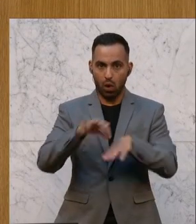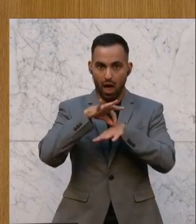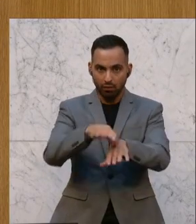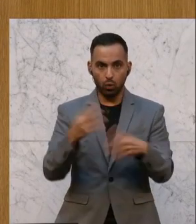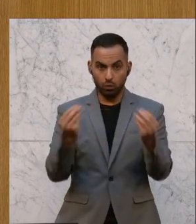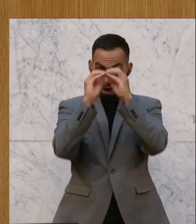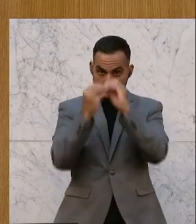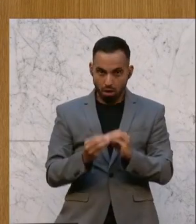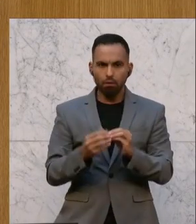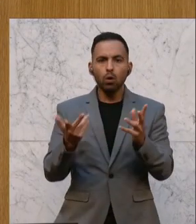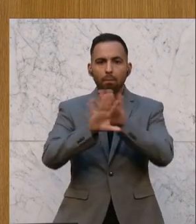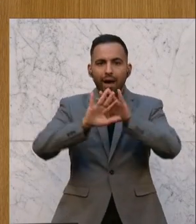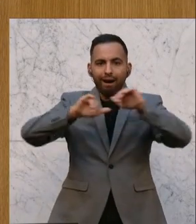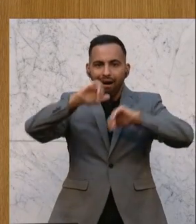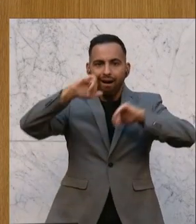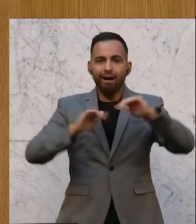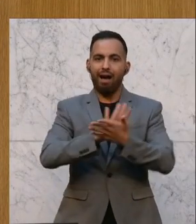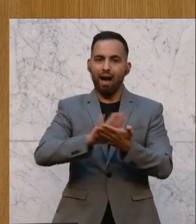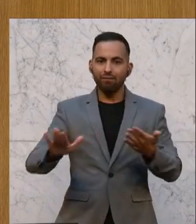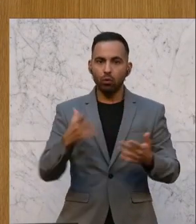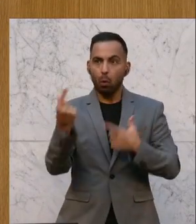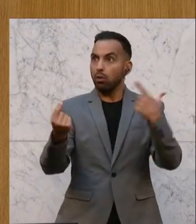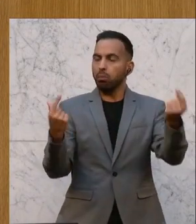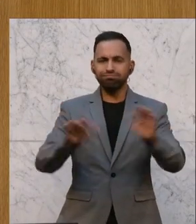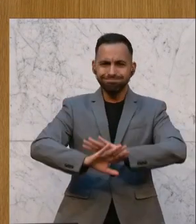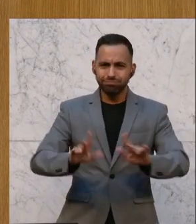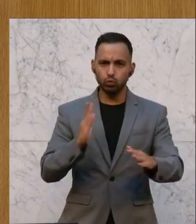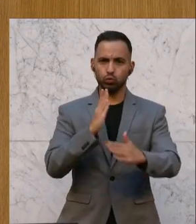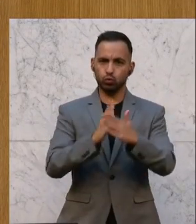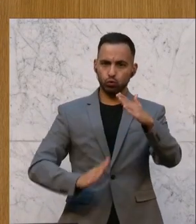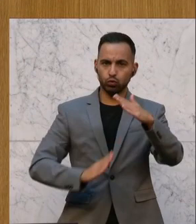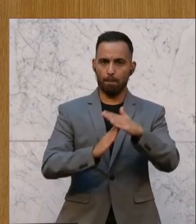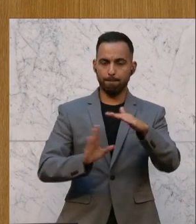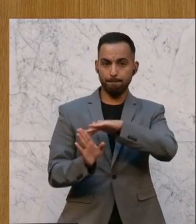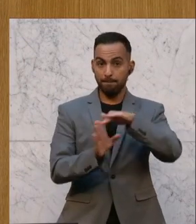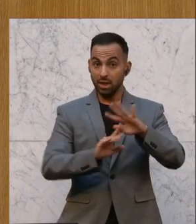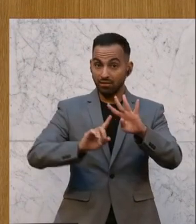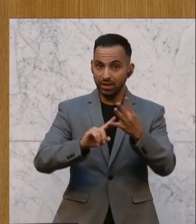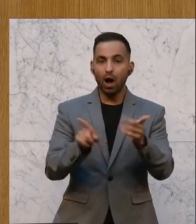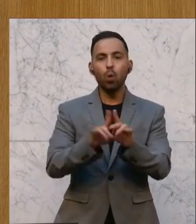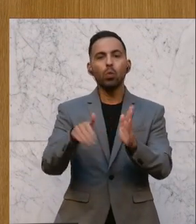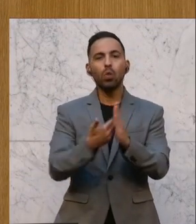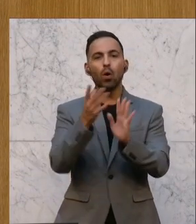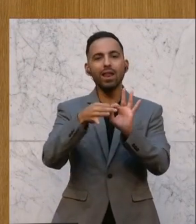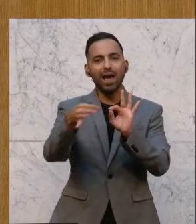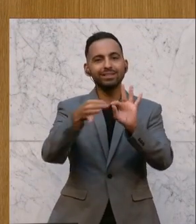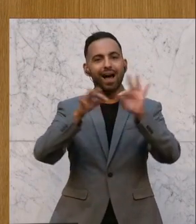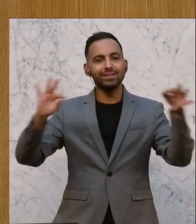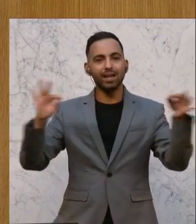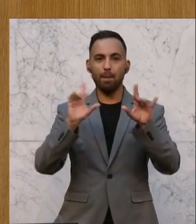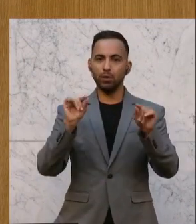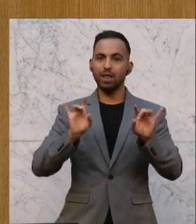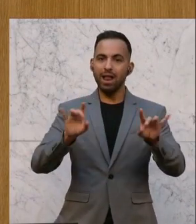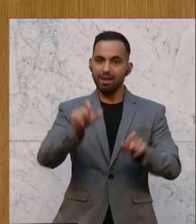und Doppelgleisigkeiten gehören beendet. Und viertens, einen neuen Leitsatz. Lehrkräfte lehren